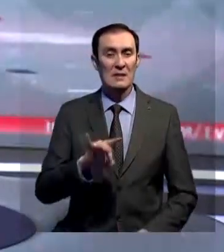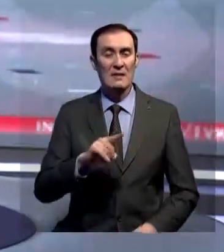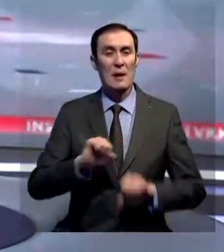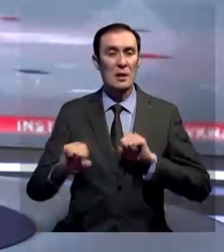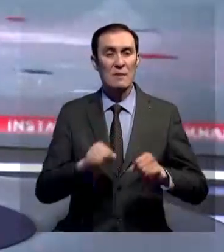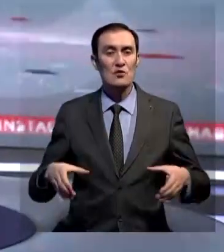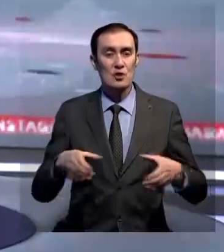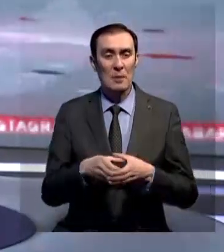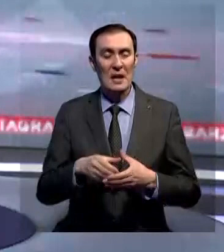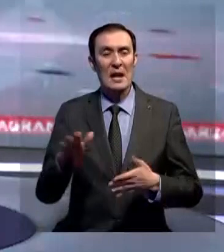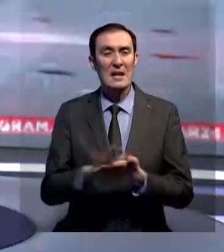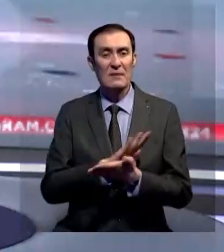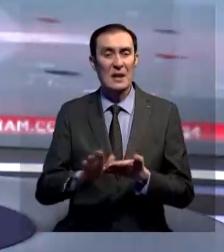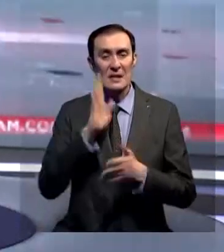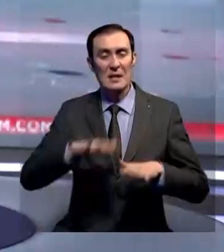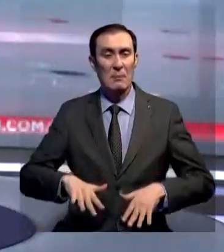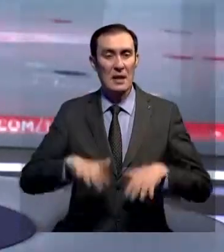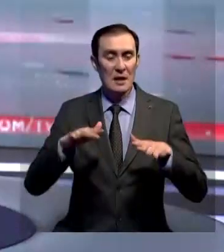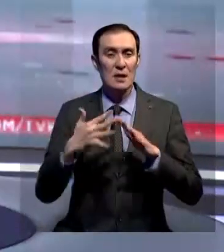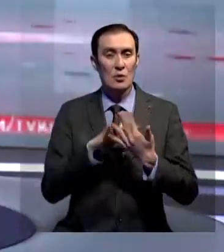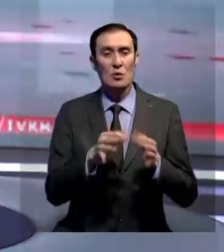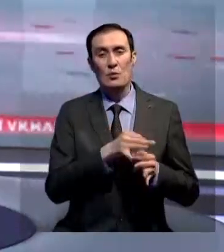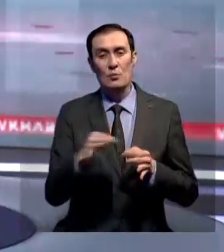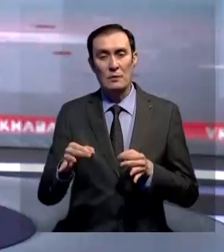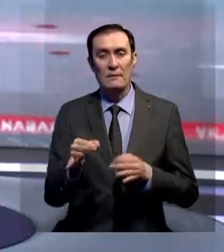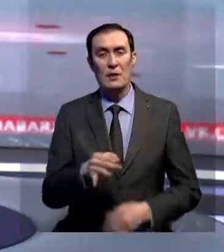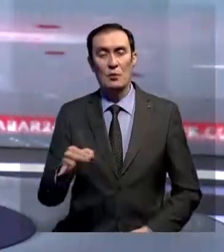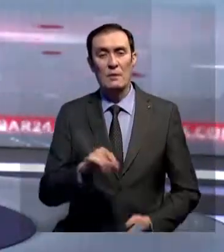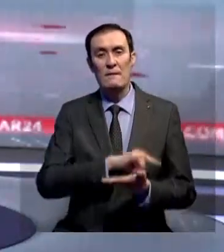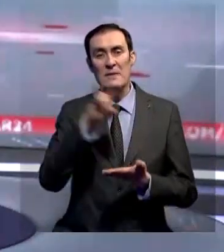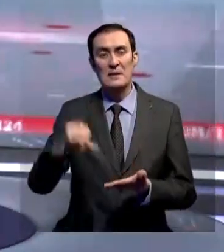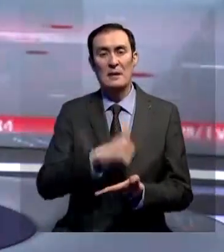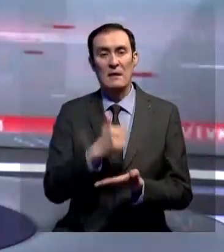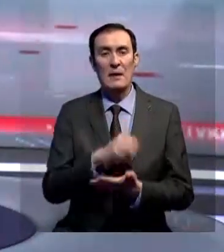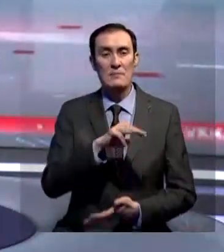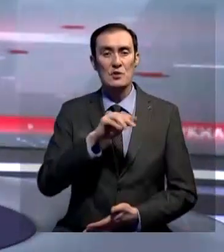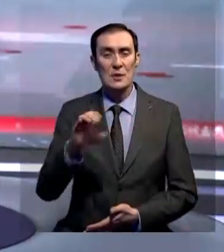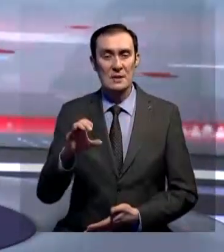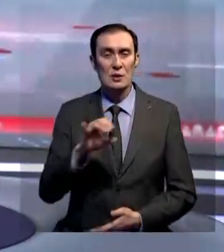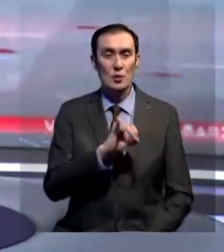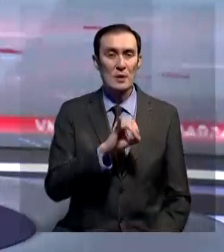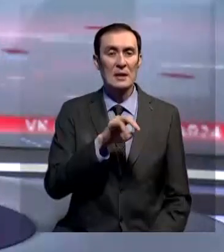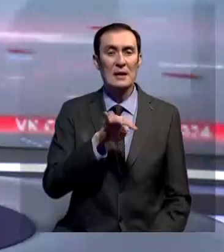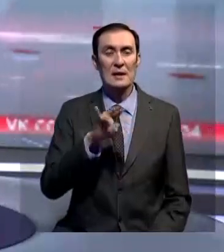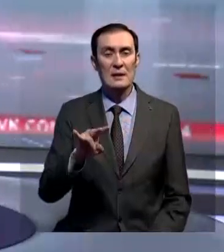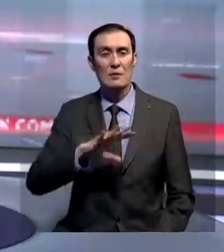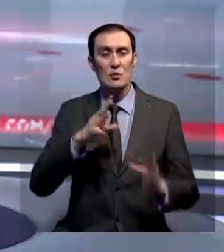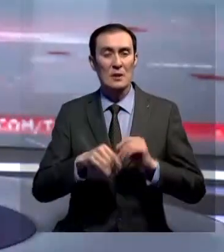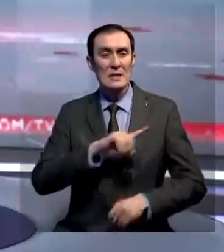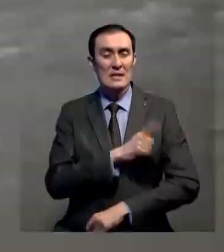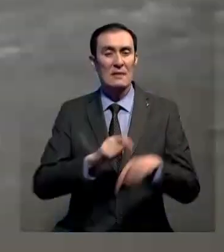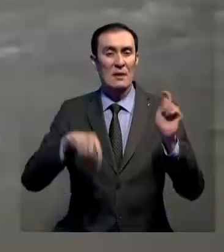оперативный штаб. Для ликвидации затоплений населенных пунктов в регион вылетит глава МЧС Юрий Ильин. В результате сильного